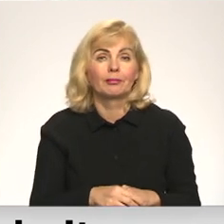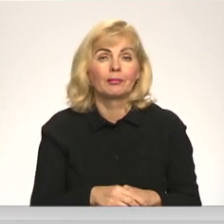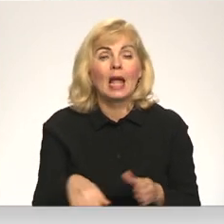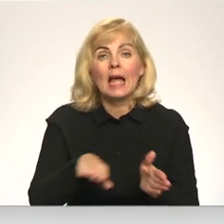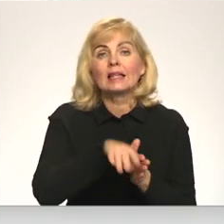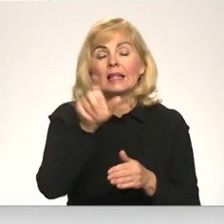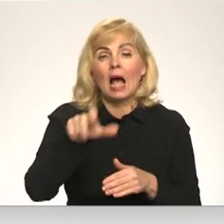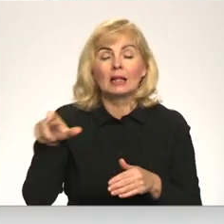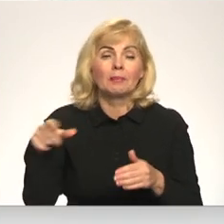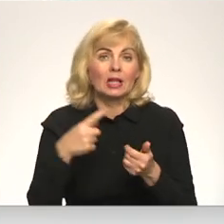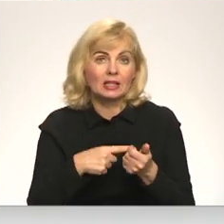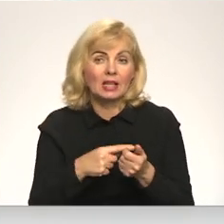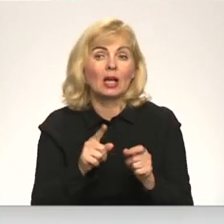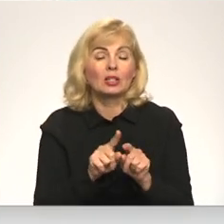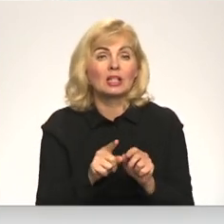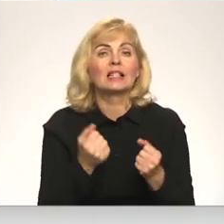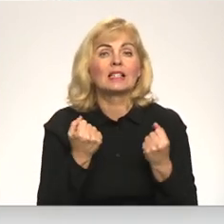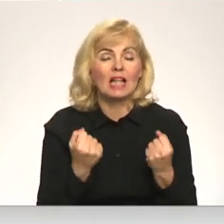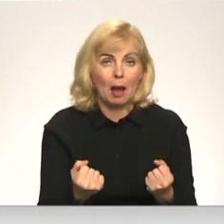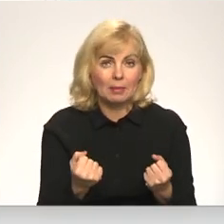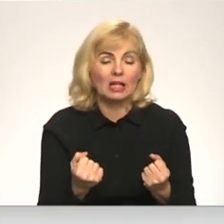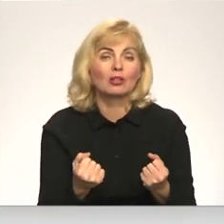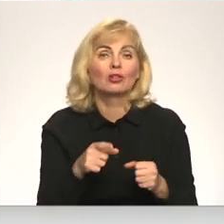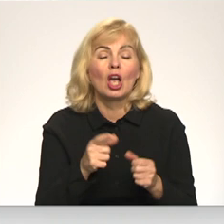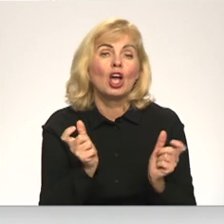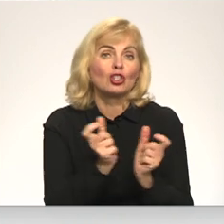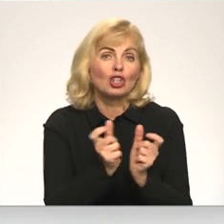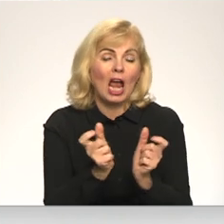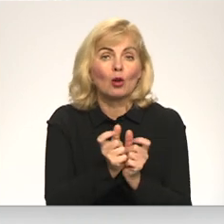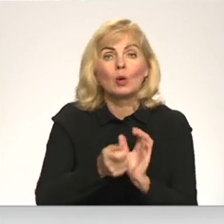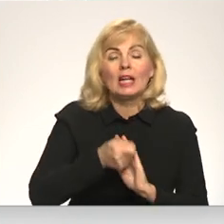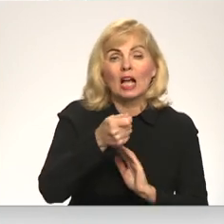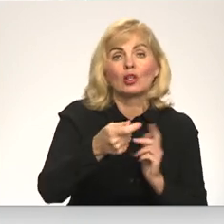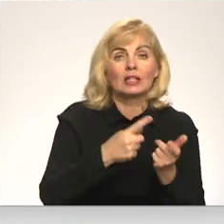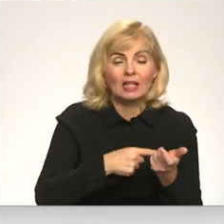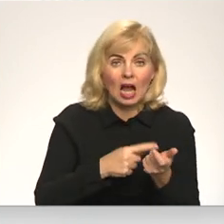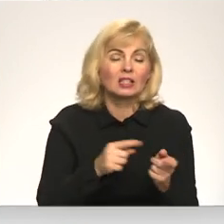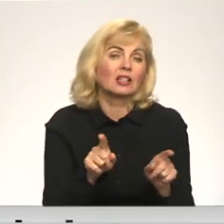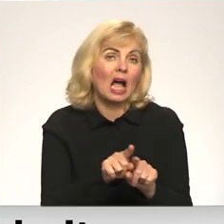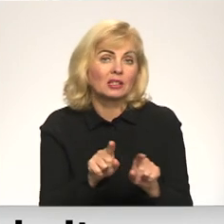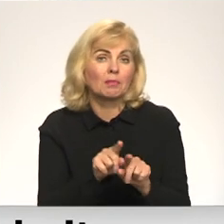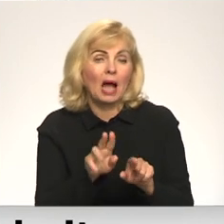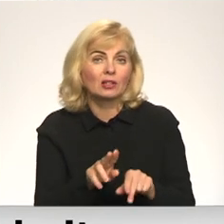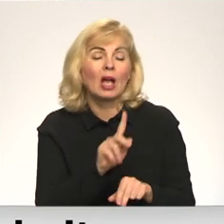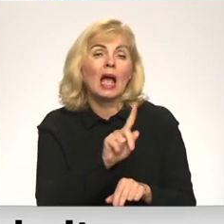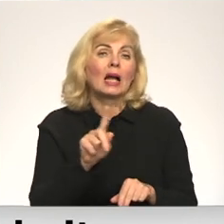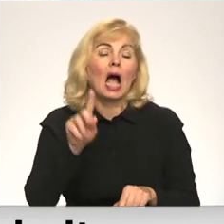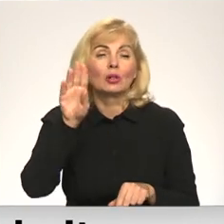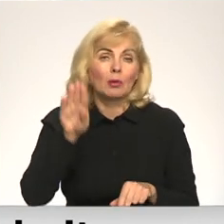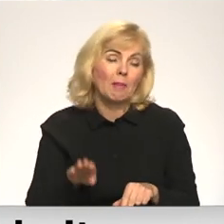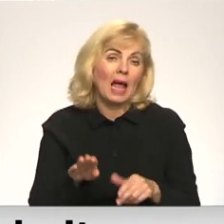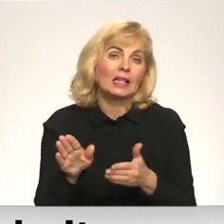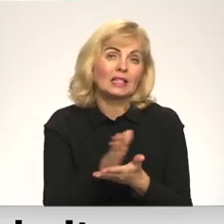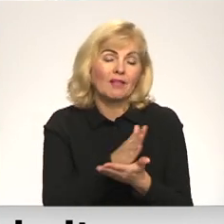Dalībnieku skaits ir stabils, arī faktiski čeku iesniegto skaits ir stabils. Katru mēnesi